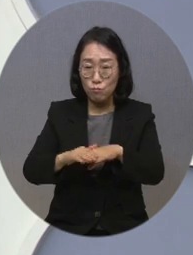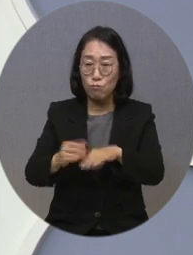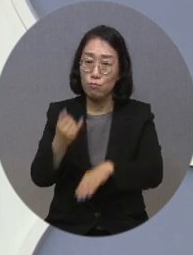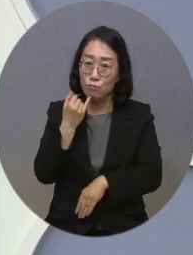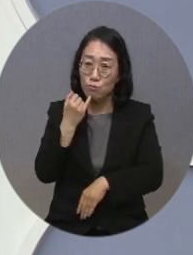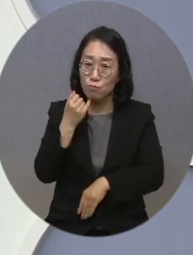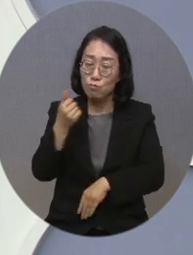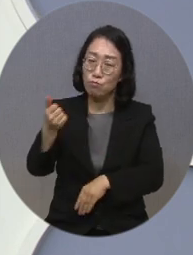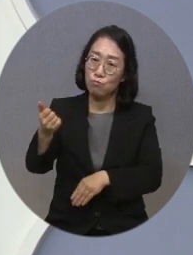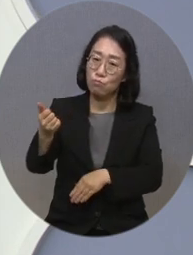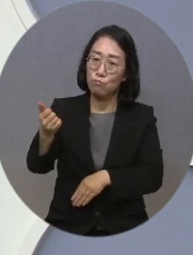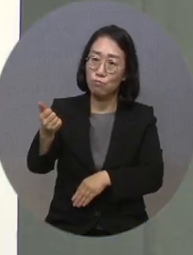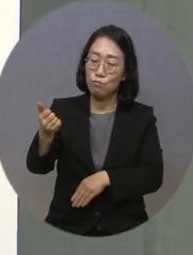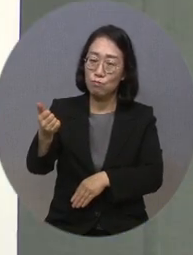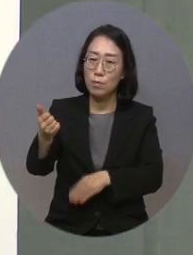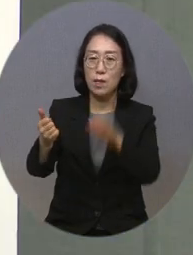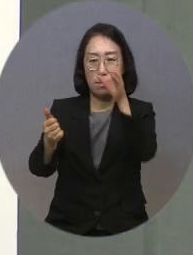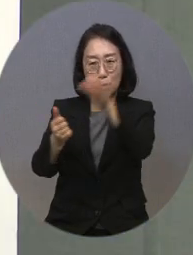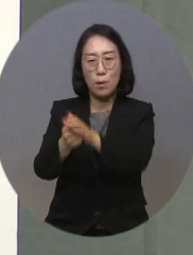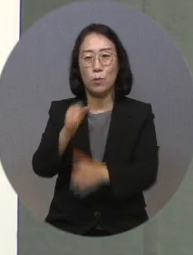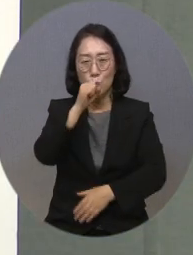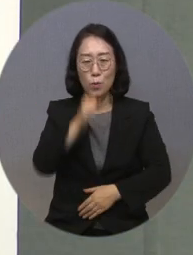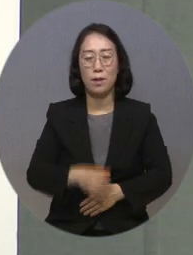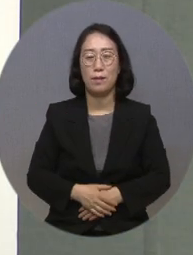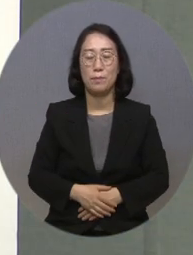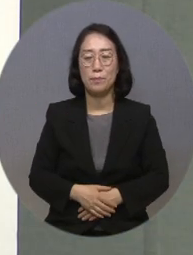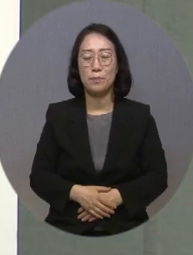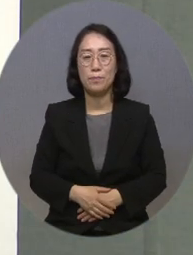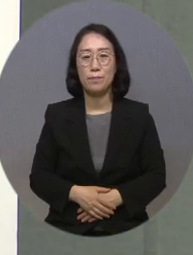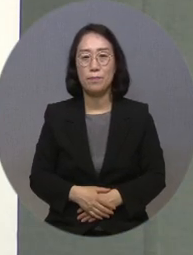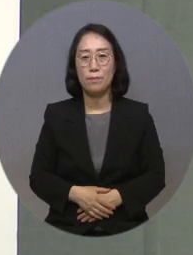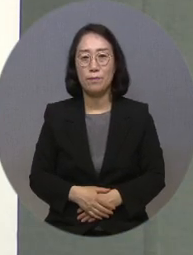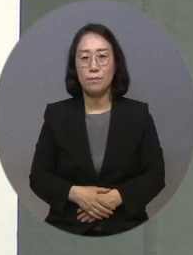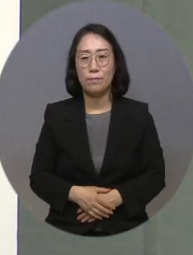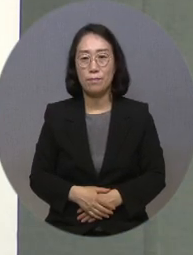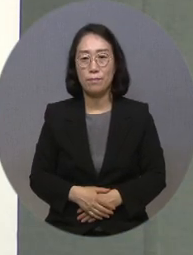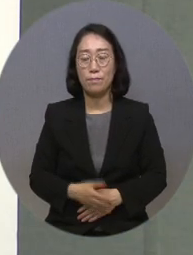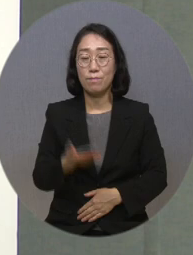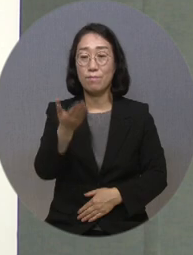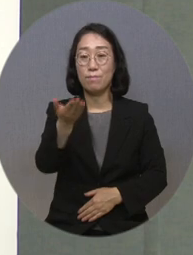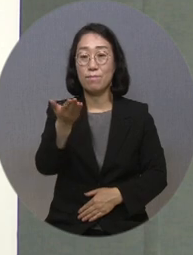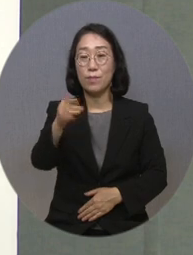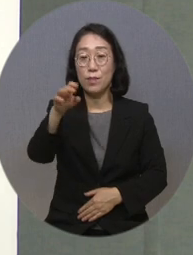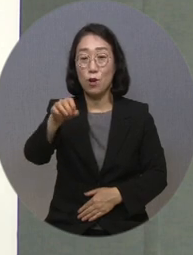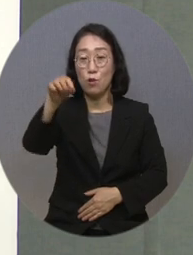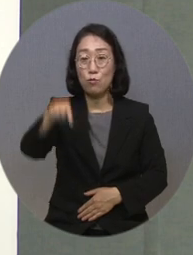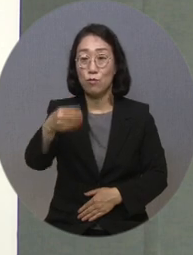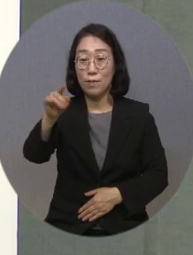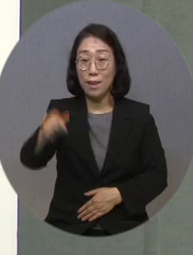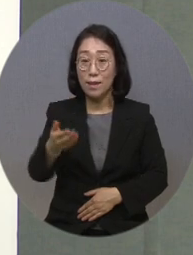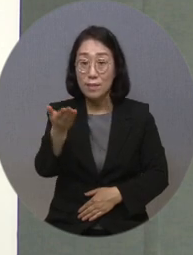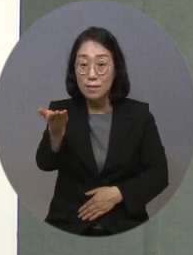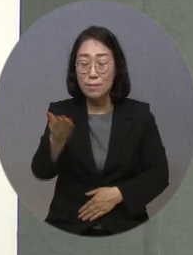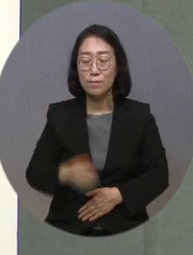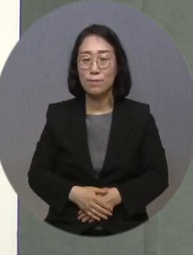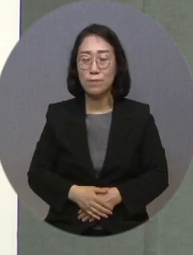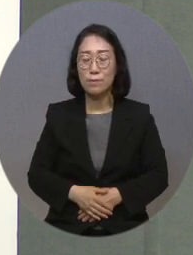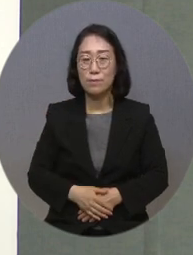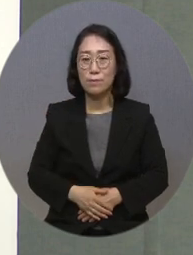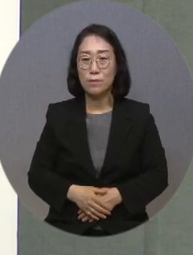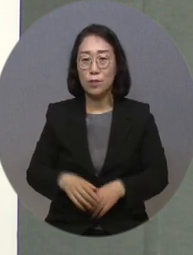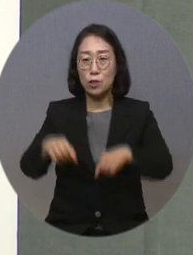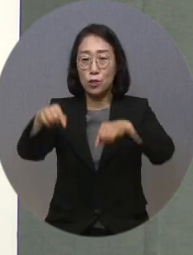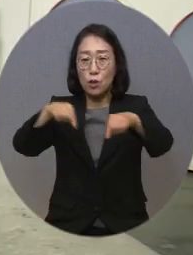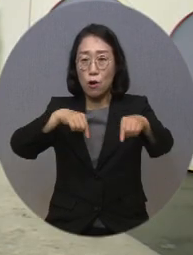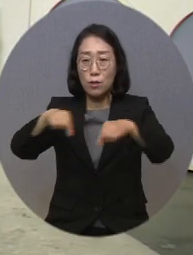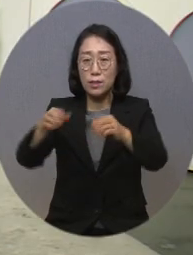되지 않았나 이렇게 보고 있습니다. 네. 우리 저 정우택 의원께서는 정계 입문한 지가